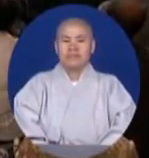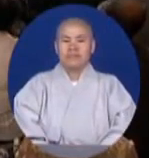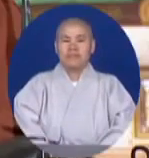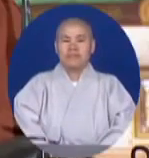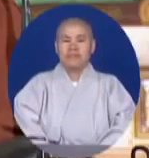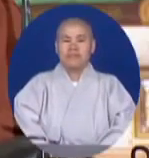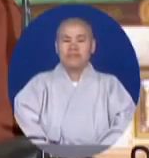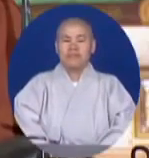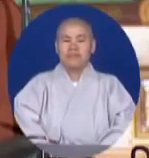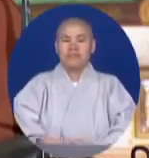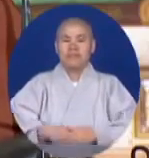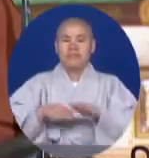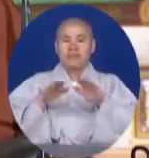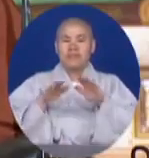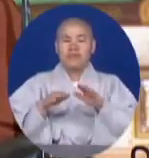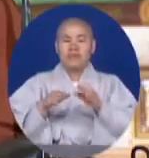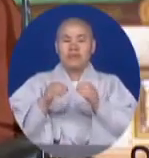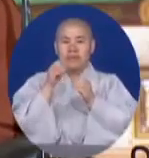이 개송은